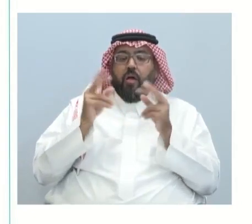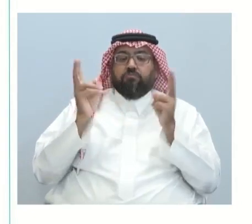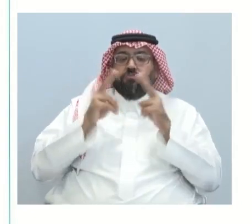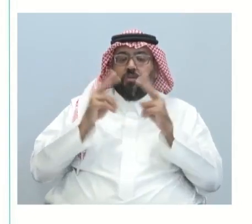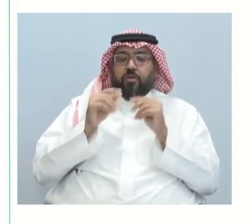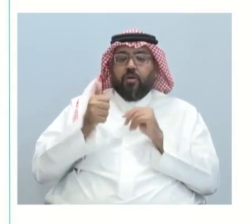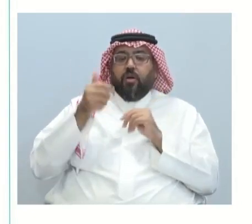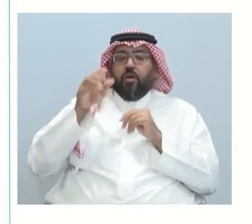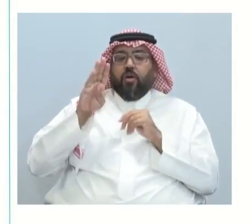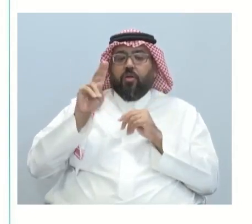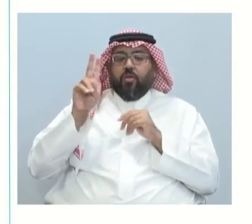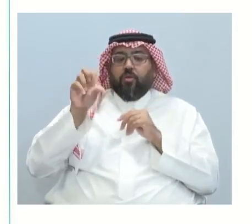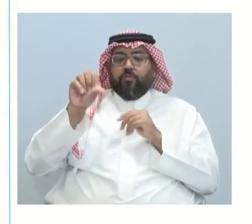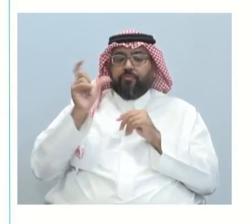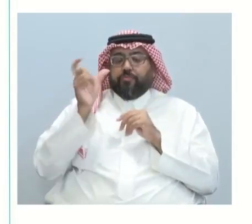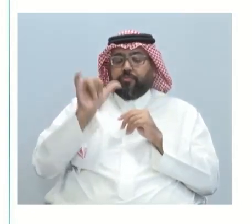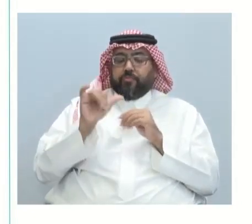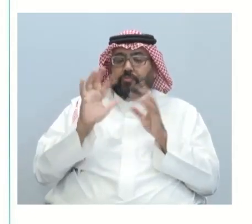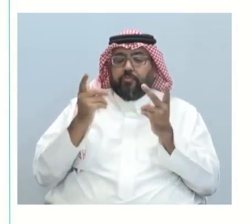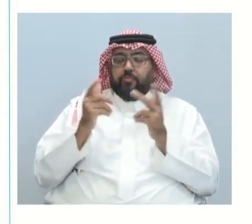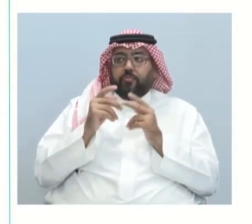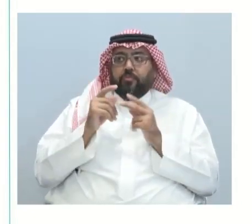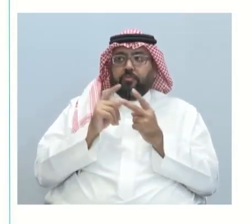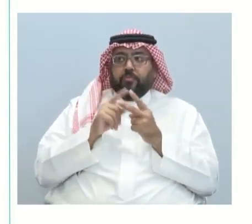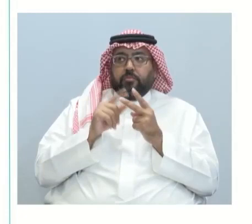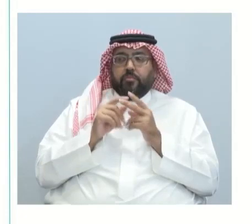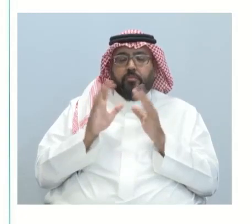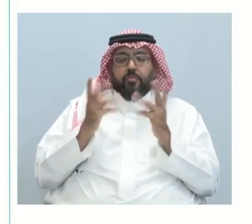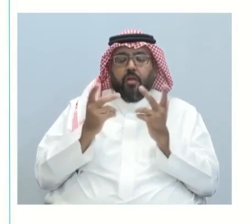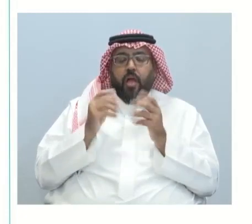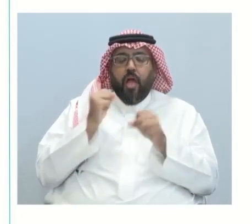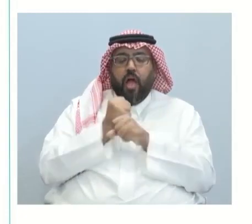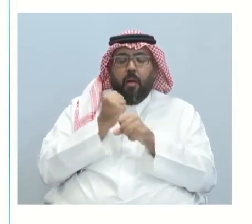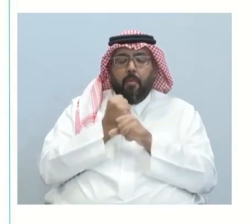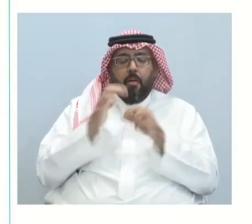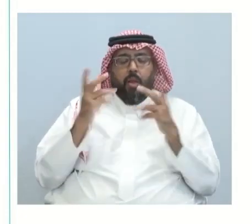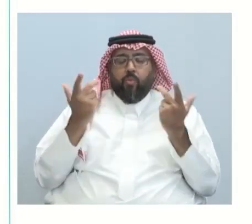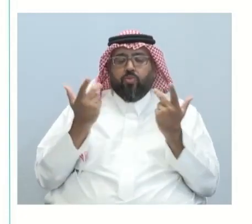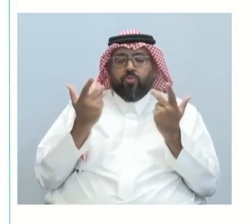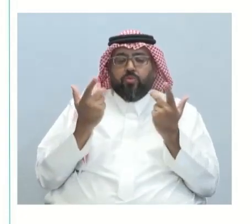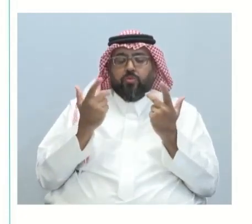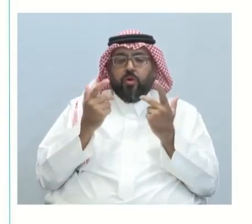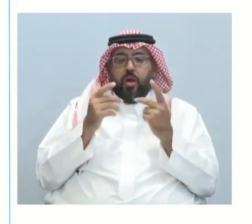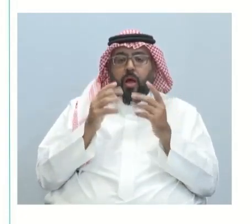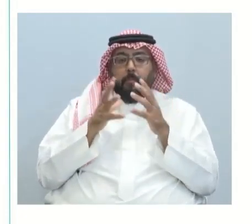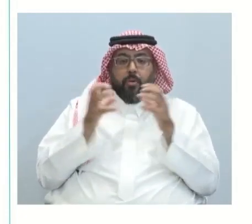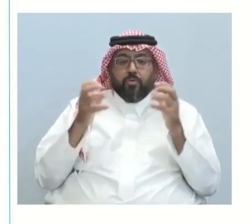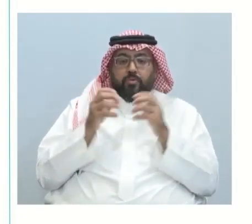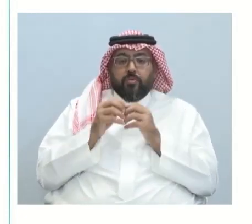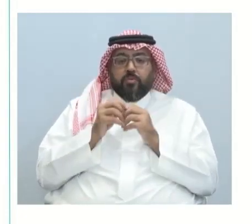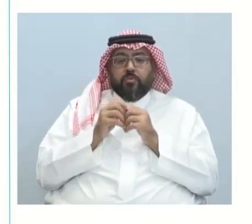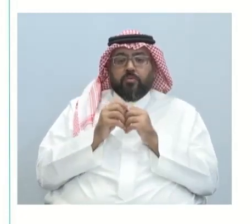وكيمياء واحد زوج من الكتروني بمعنى ايش بمعنى ما الذي سوف يفعله زوج الكتروني او بمعنى صح ما المقصود بكلمه